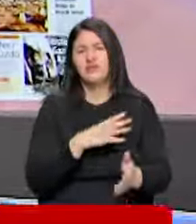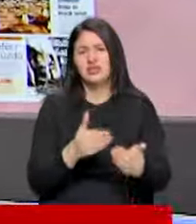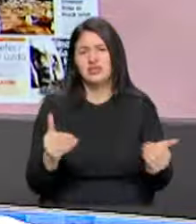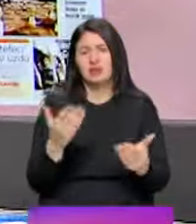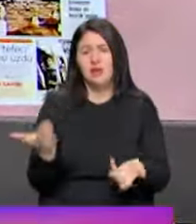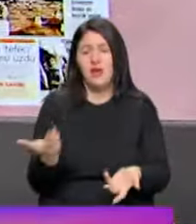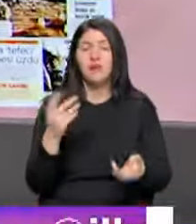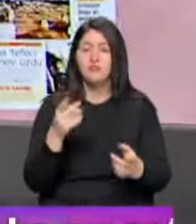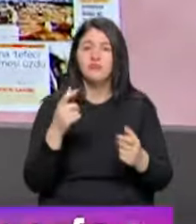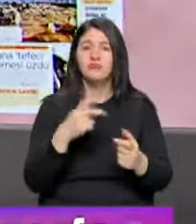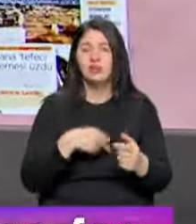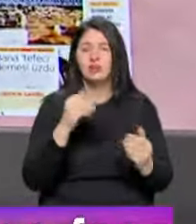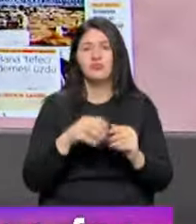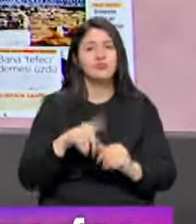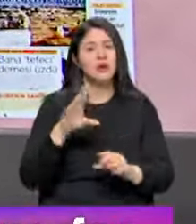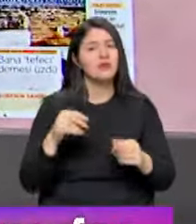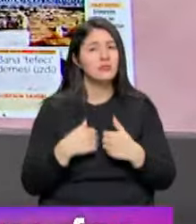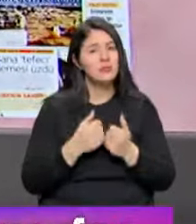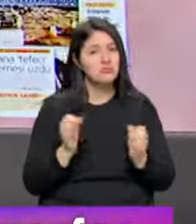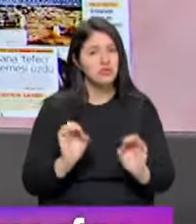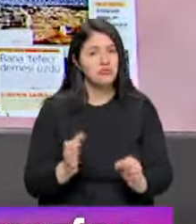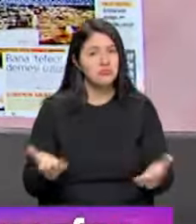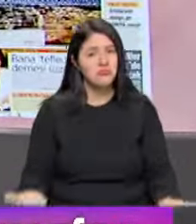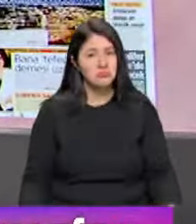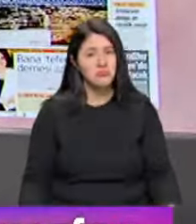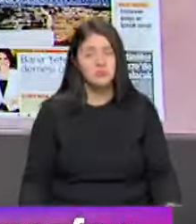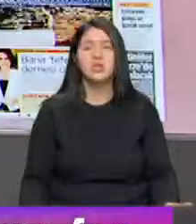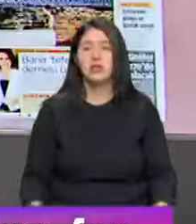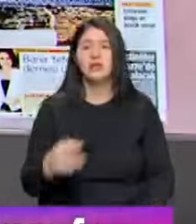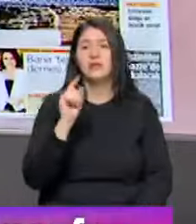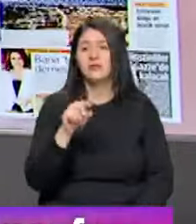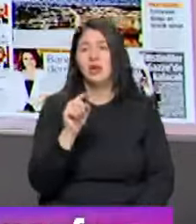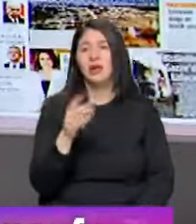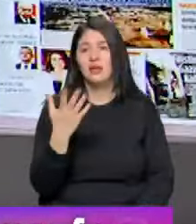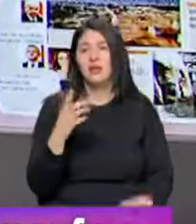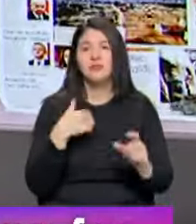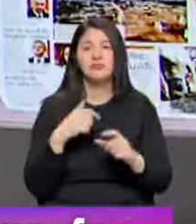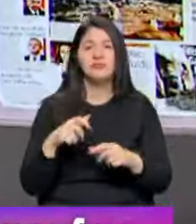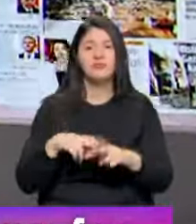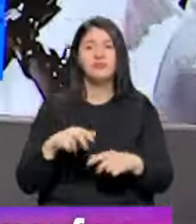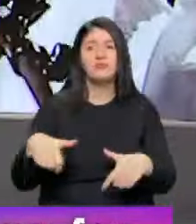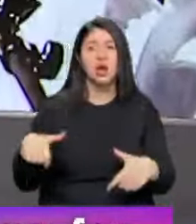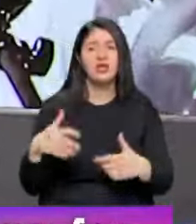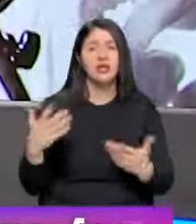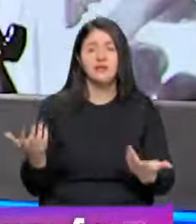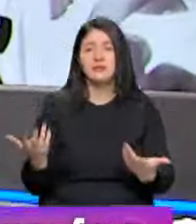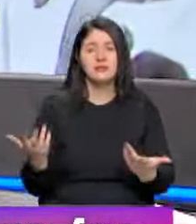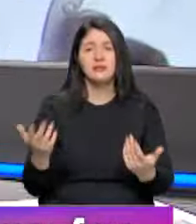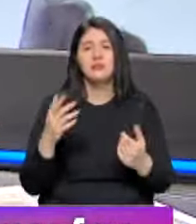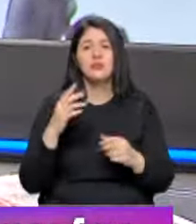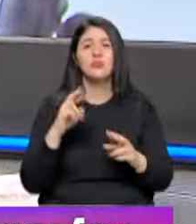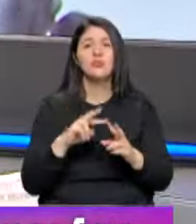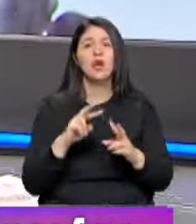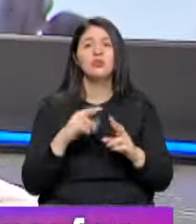yerel seçim gündemiyle hep birlikte bir başlangıç yapalım. Ve burada da manşetimize aslında